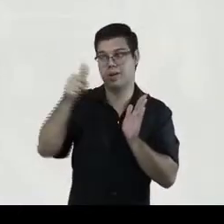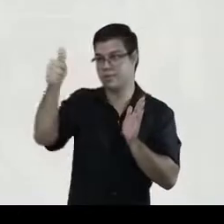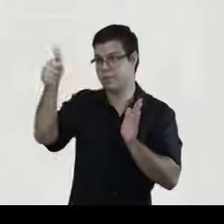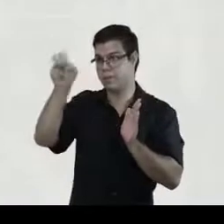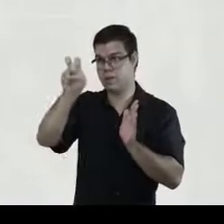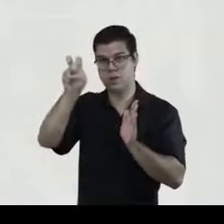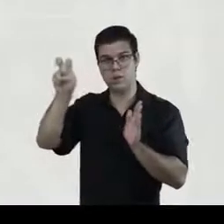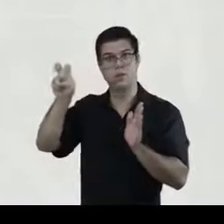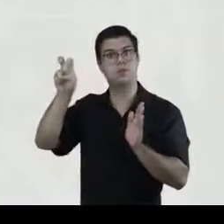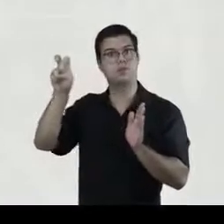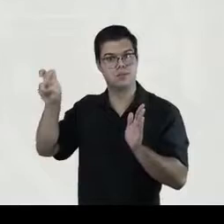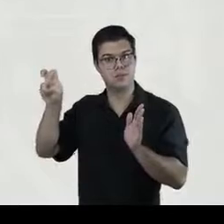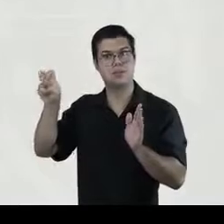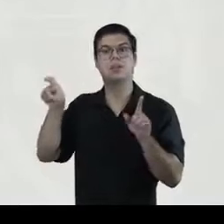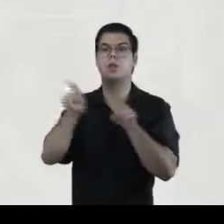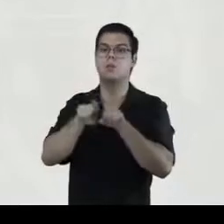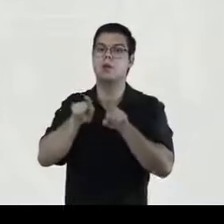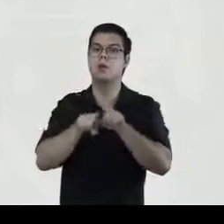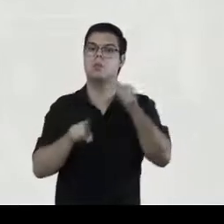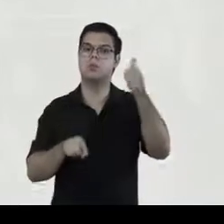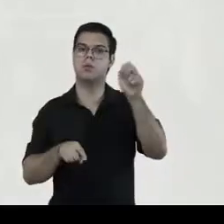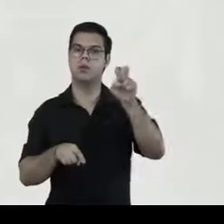et 1556. Suivante.